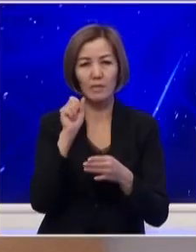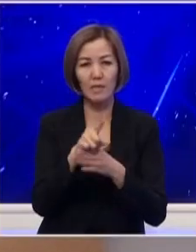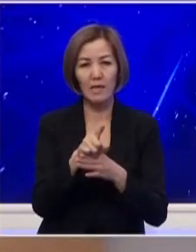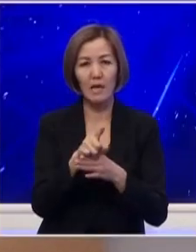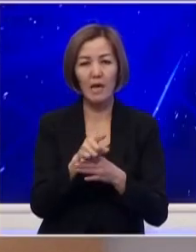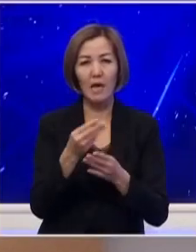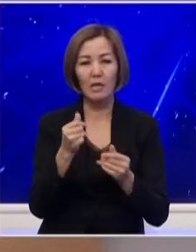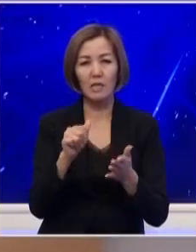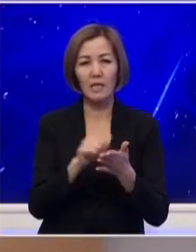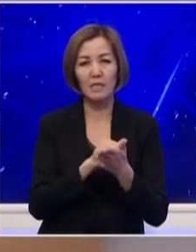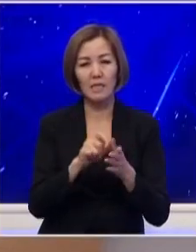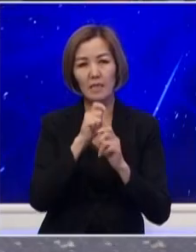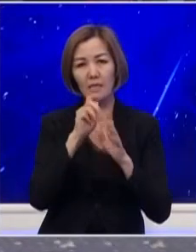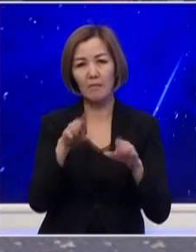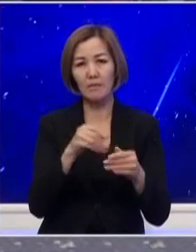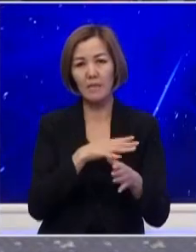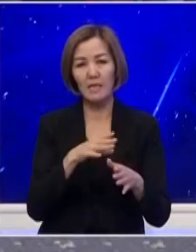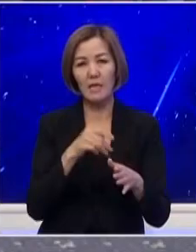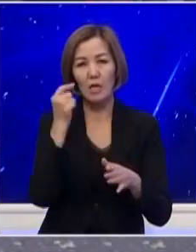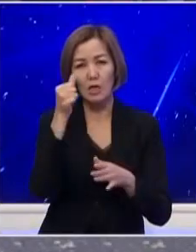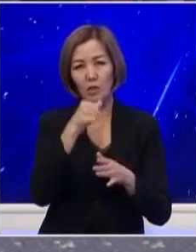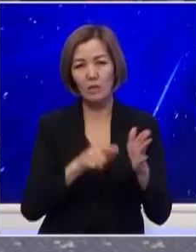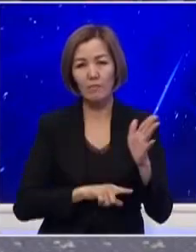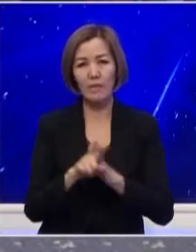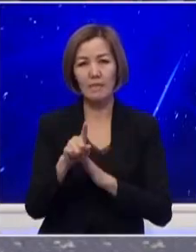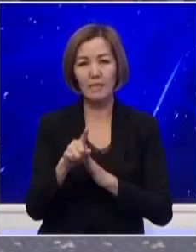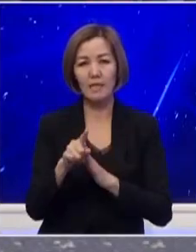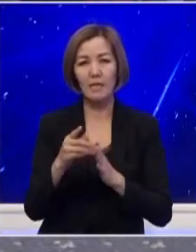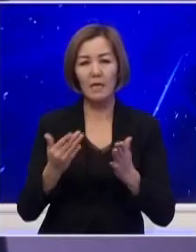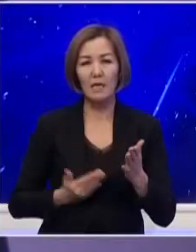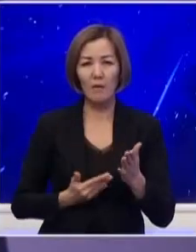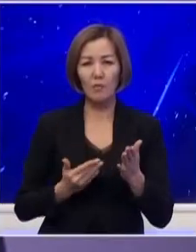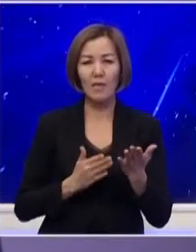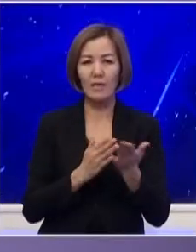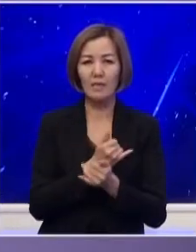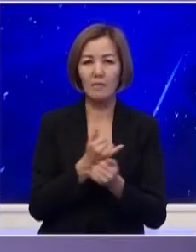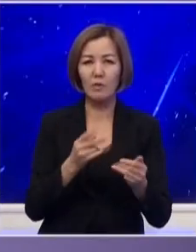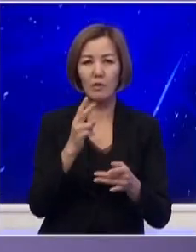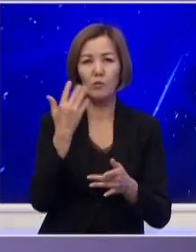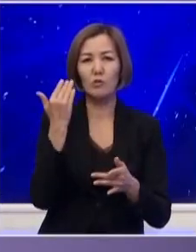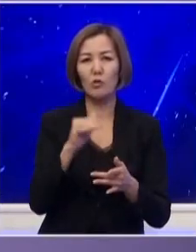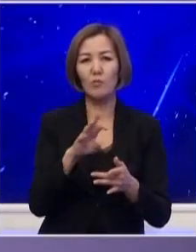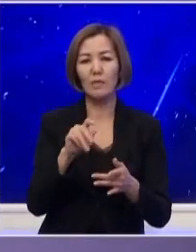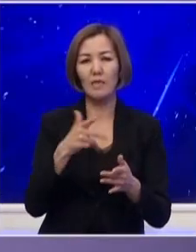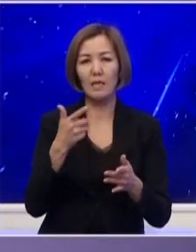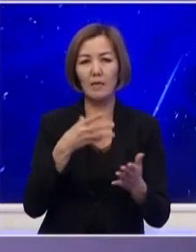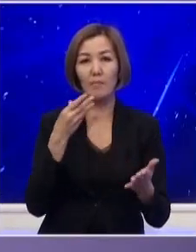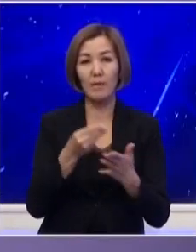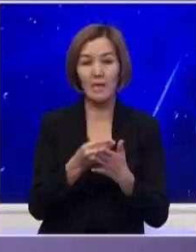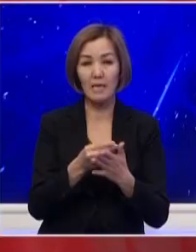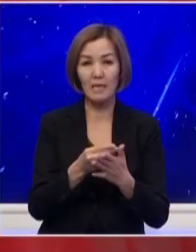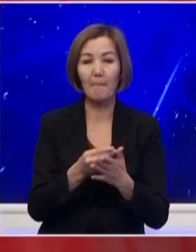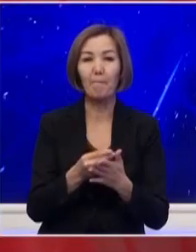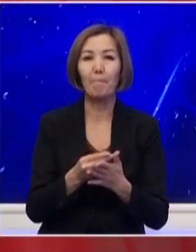тапсырмасына сай ақшалай сыйлық. Және жыл басынан бергі коммуналдық қызметтер үшін әрбіріне 250 мың тенге берілді. Сондай ақ